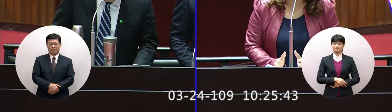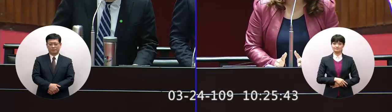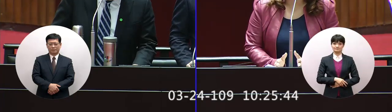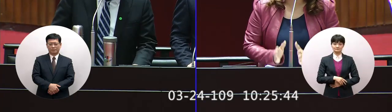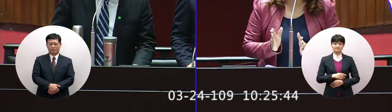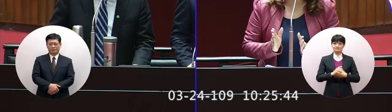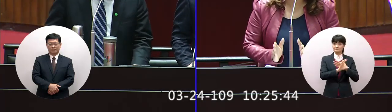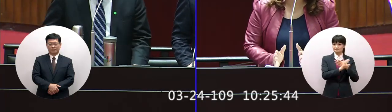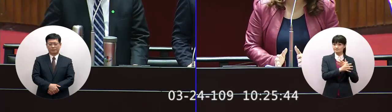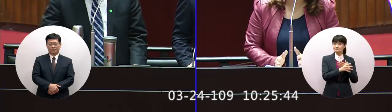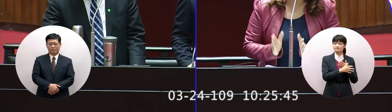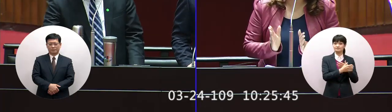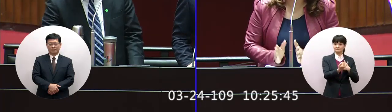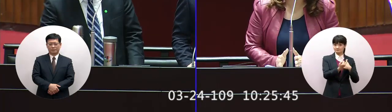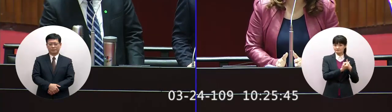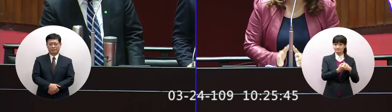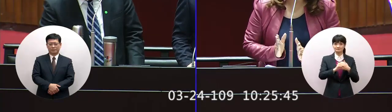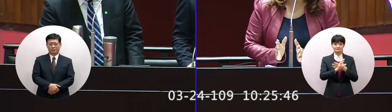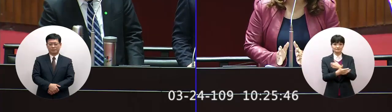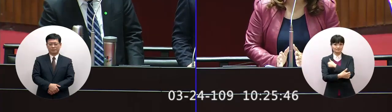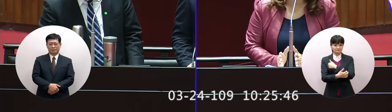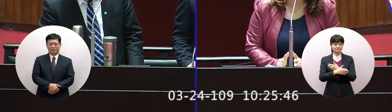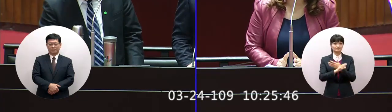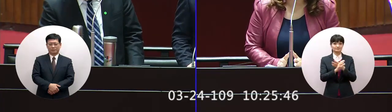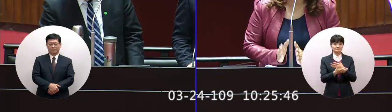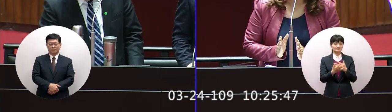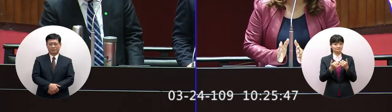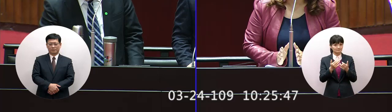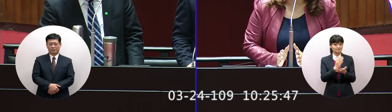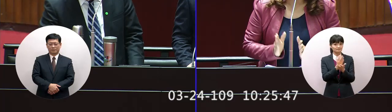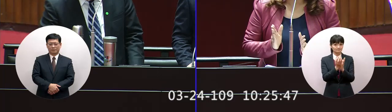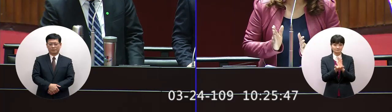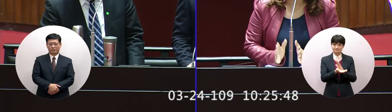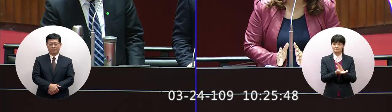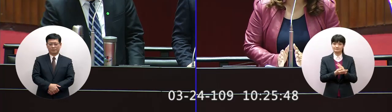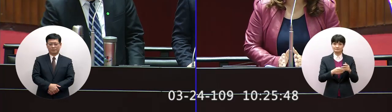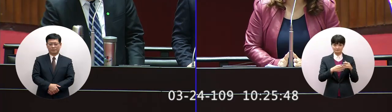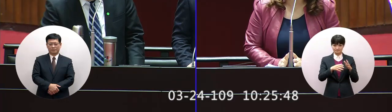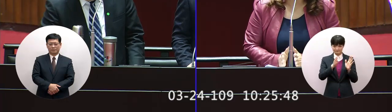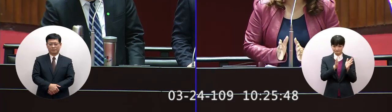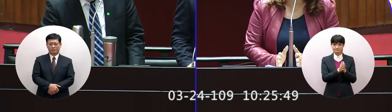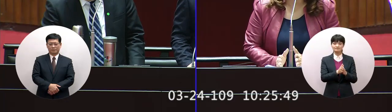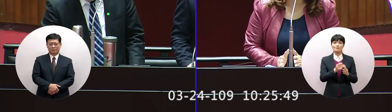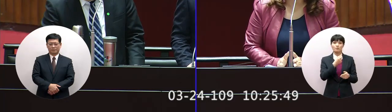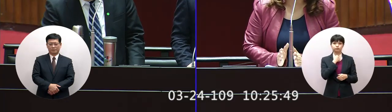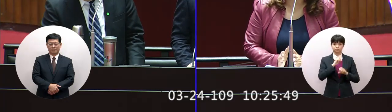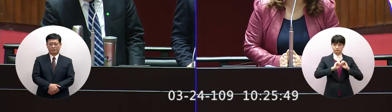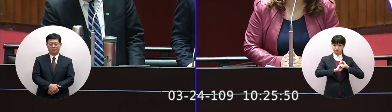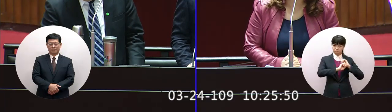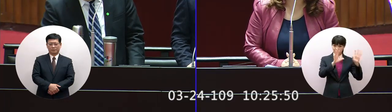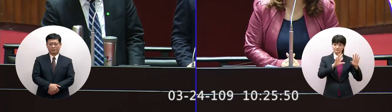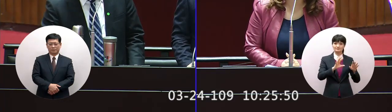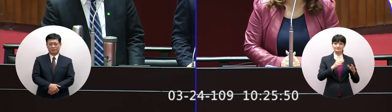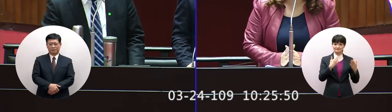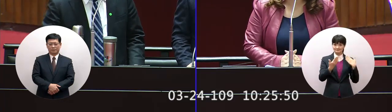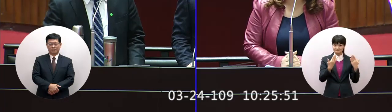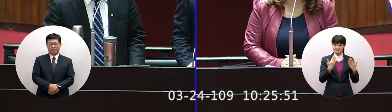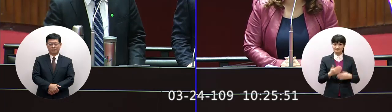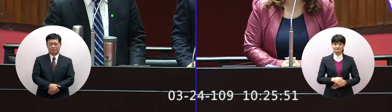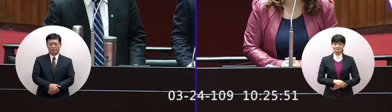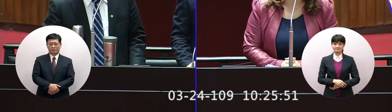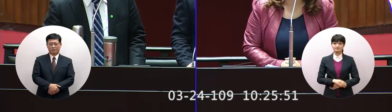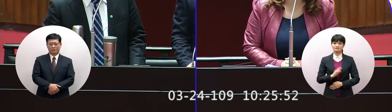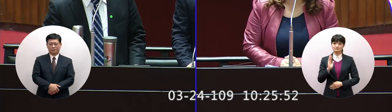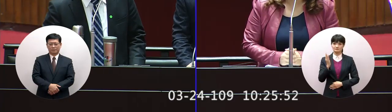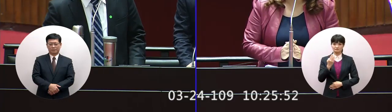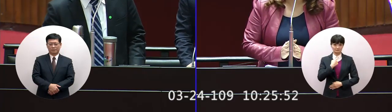们的外籍、我们的新住民、我们的移工都能够了解到我们政府目前的相关的这个防疫政策。可是